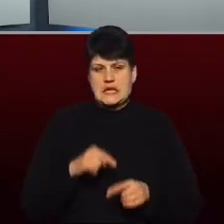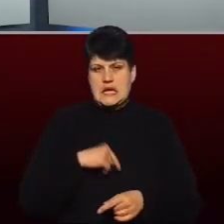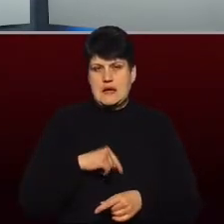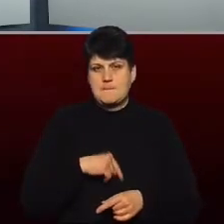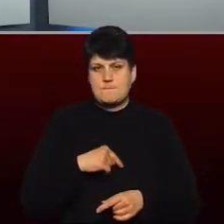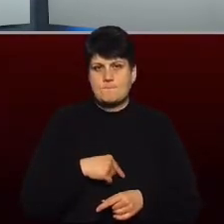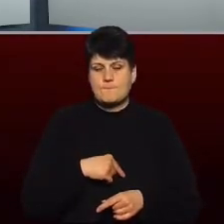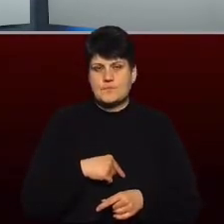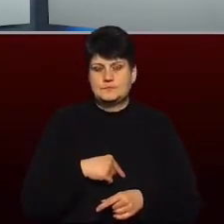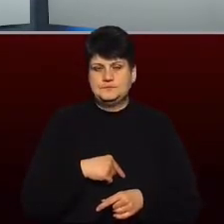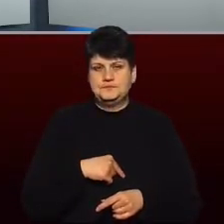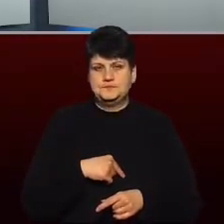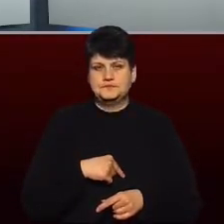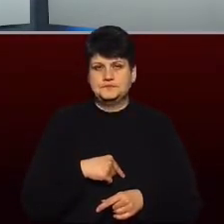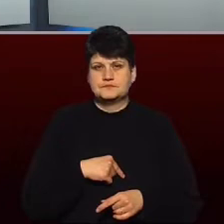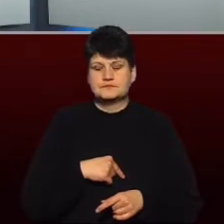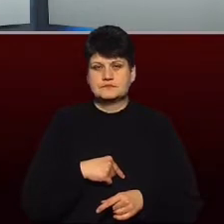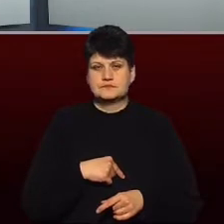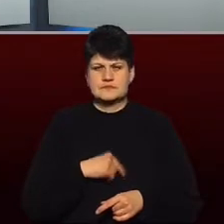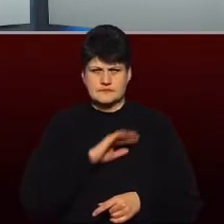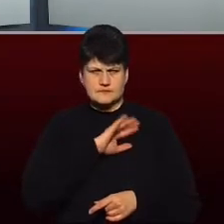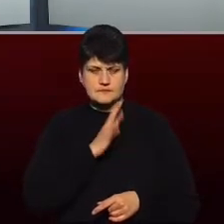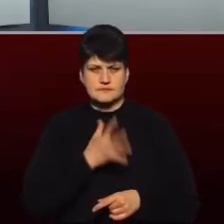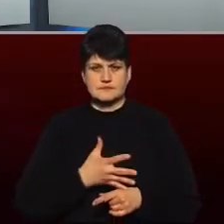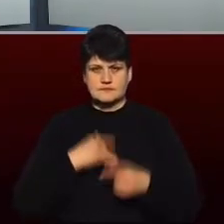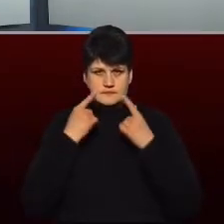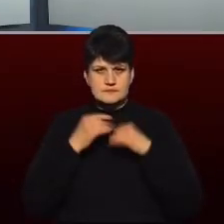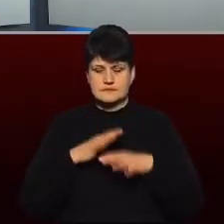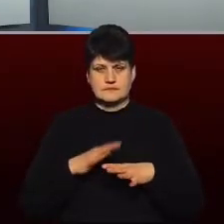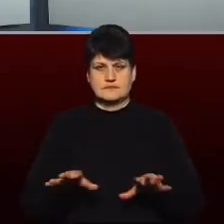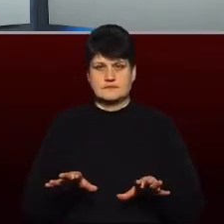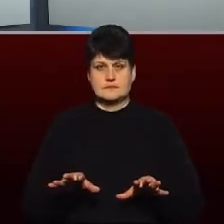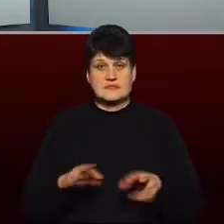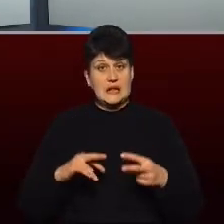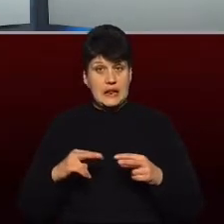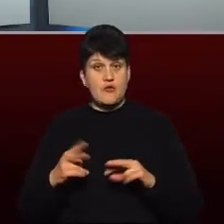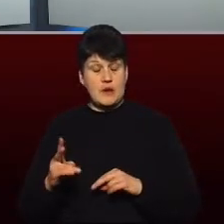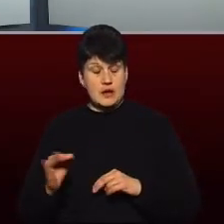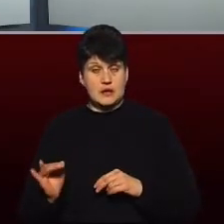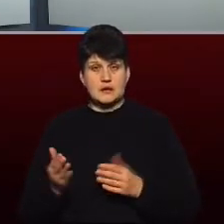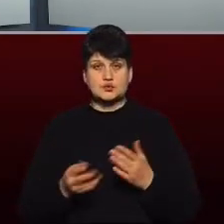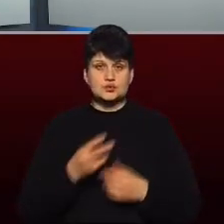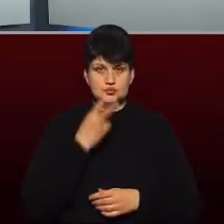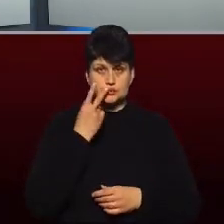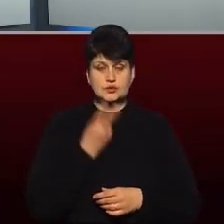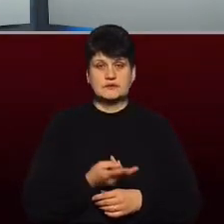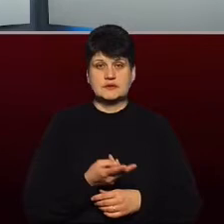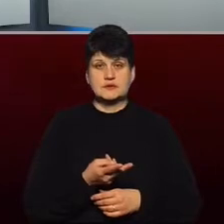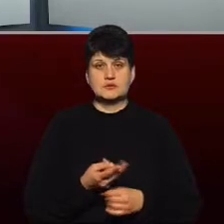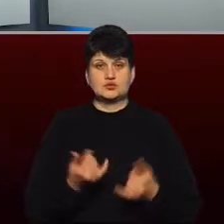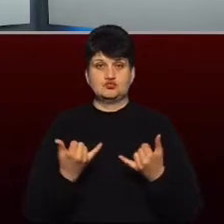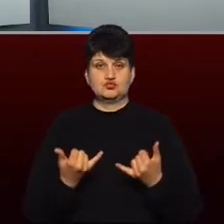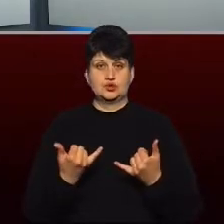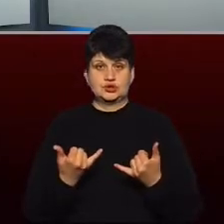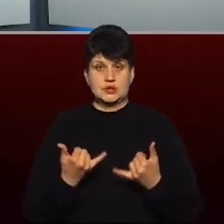такої накалу того емоцій. І навпаки, якщо подивитися в сучасній там Україні,